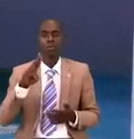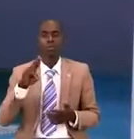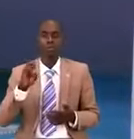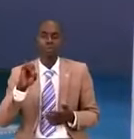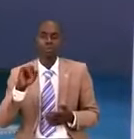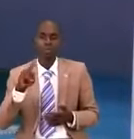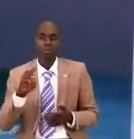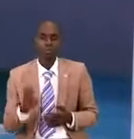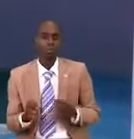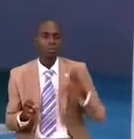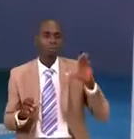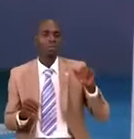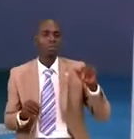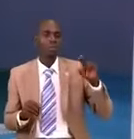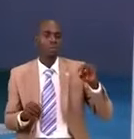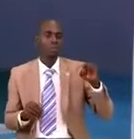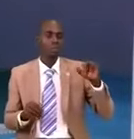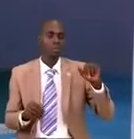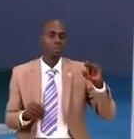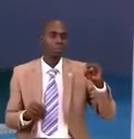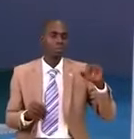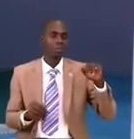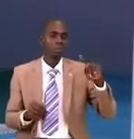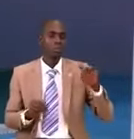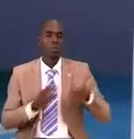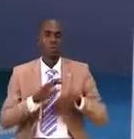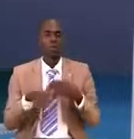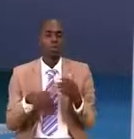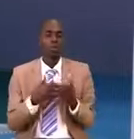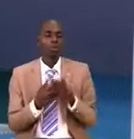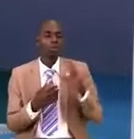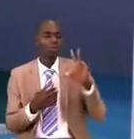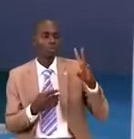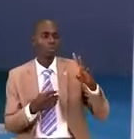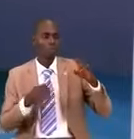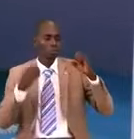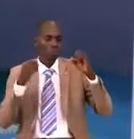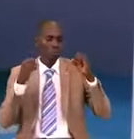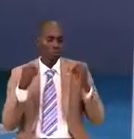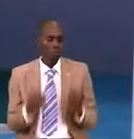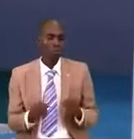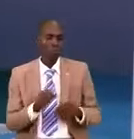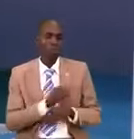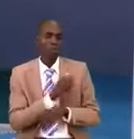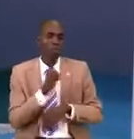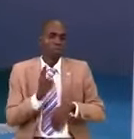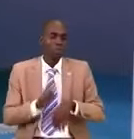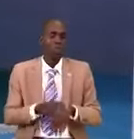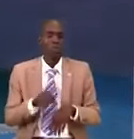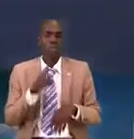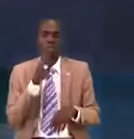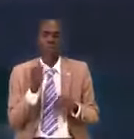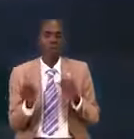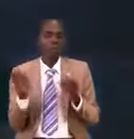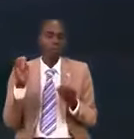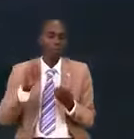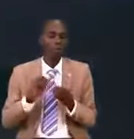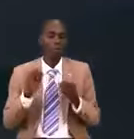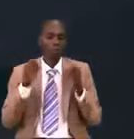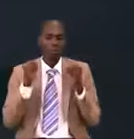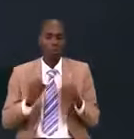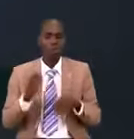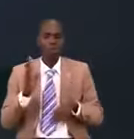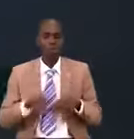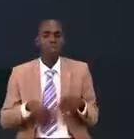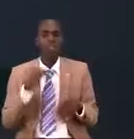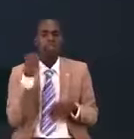et puissante Israël ce n'était pas ça n'a pas commencé avec José